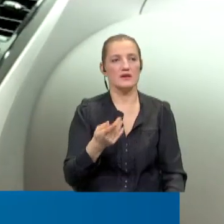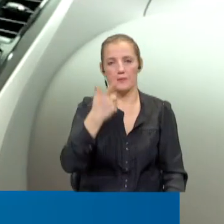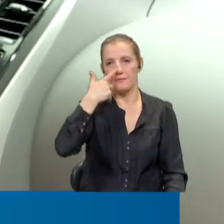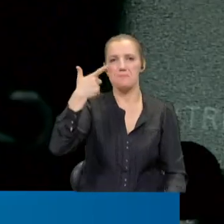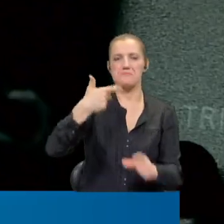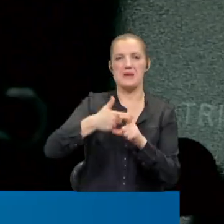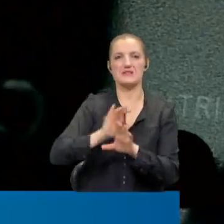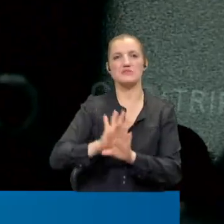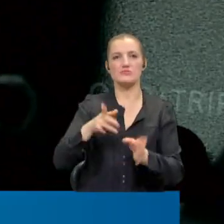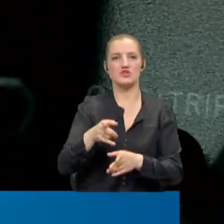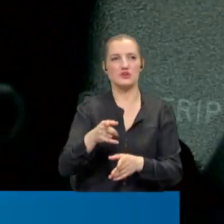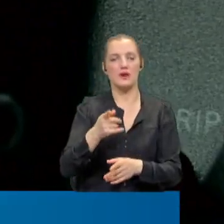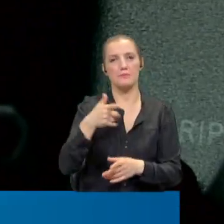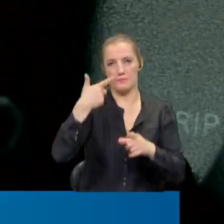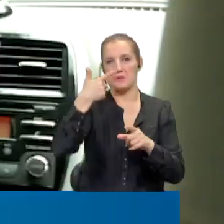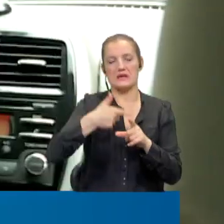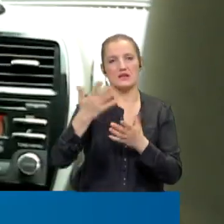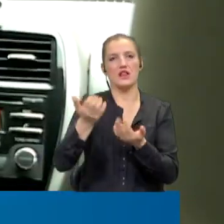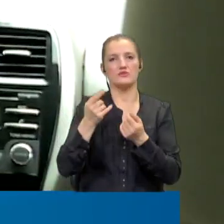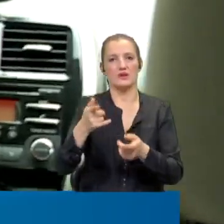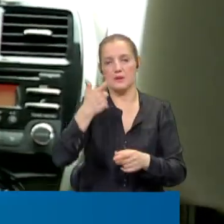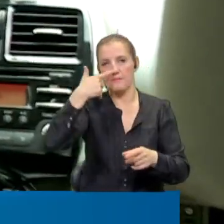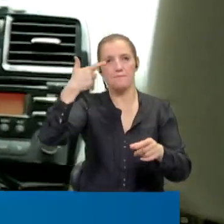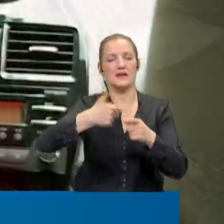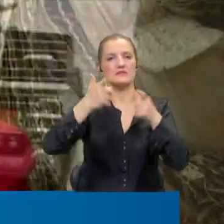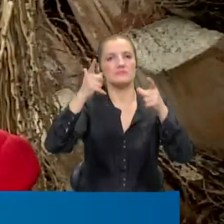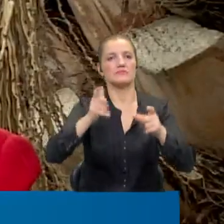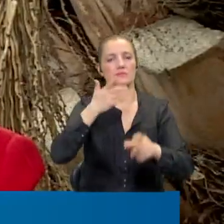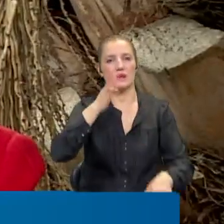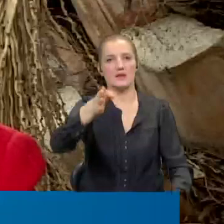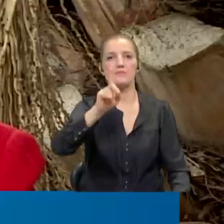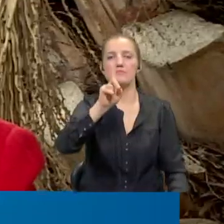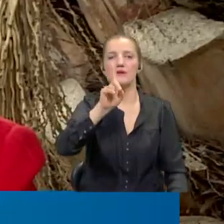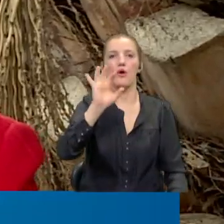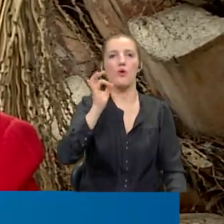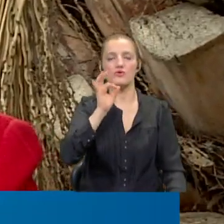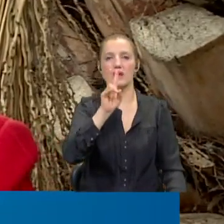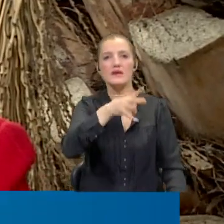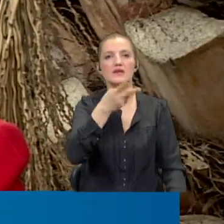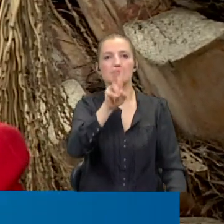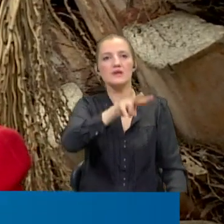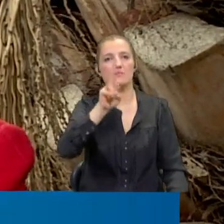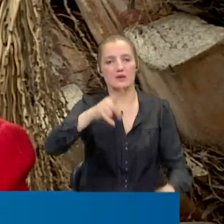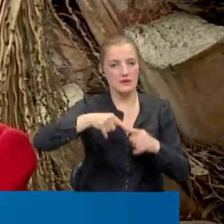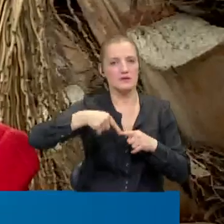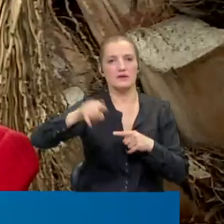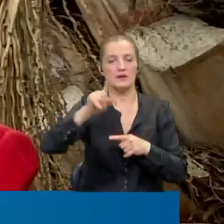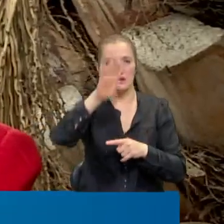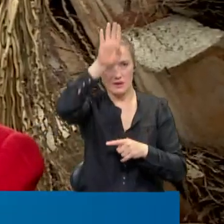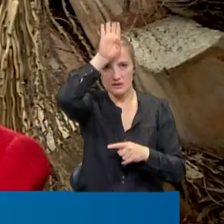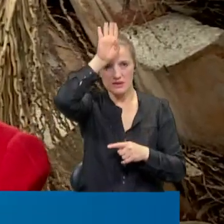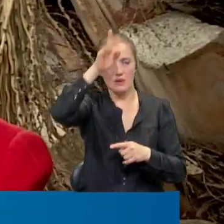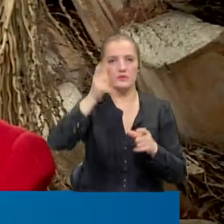benzin bitmiş alınacak Akaryakıt istasyonuna geldik Bir Ocak 2022 itibariyle